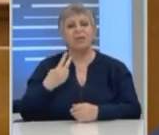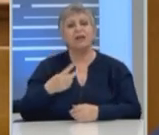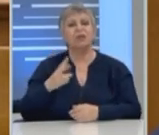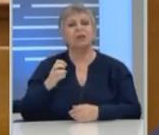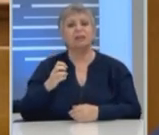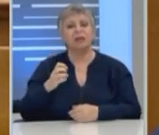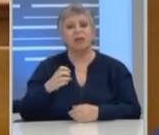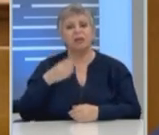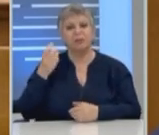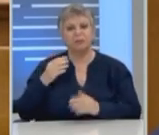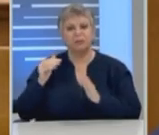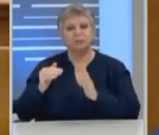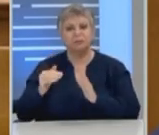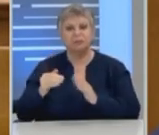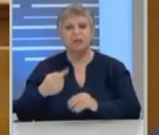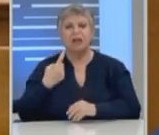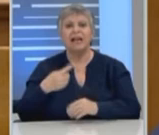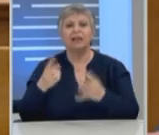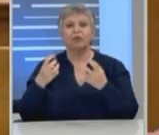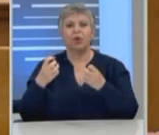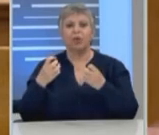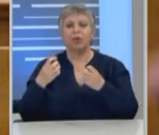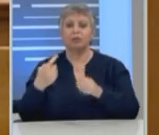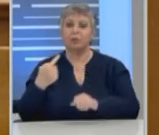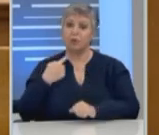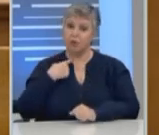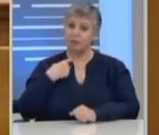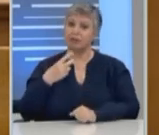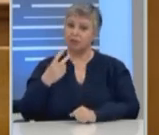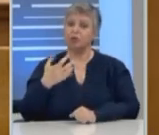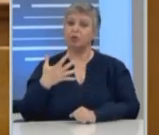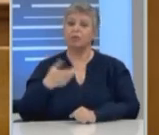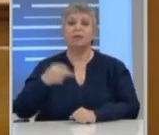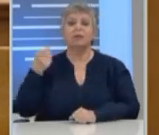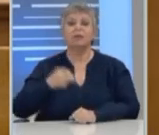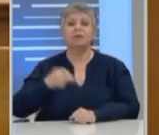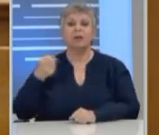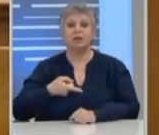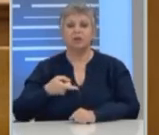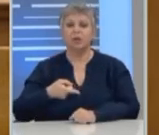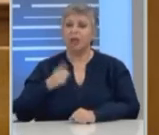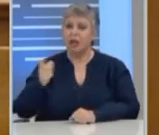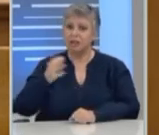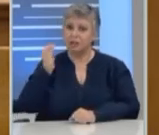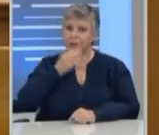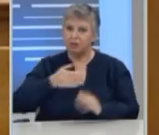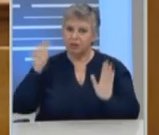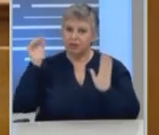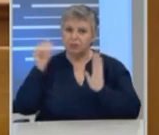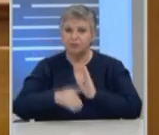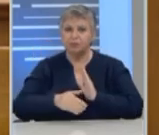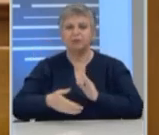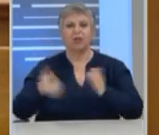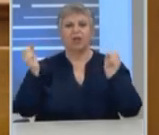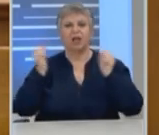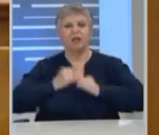στα 180 δις. Χάσατε το 25% του ΑΕΠ. Και μιλάτε εσείς για ύφεση και καταστροφή. Και χρεώνετε την καταστροφή